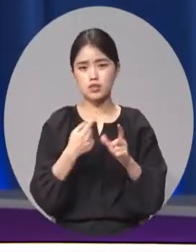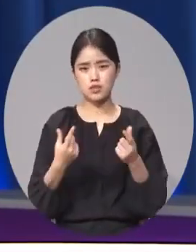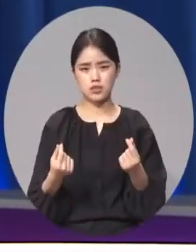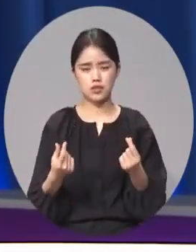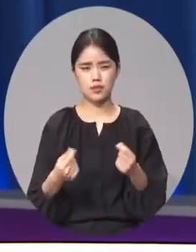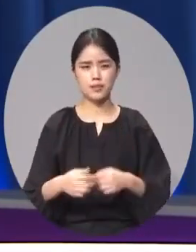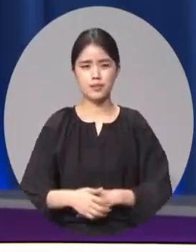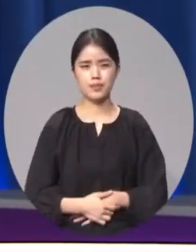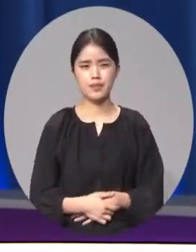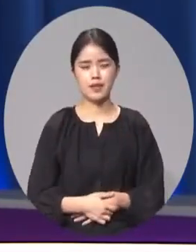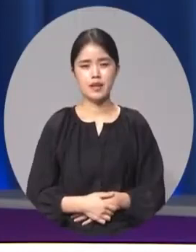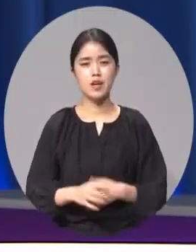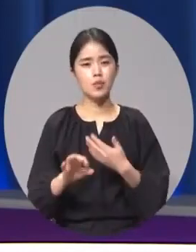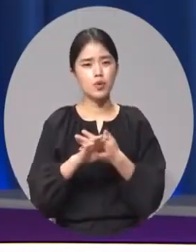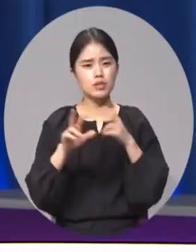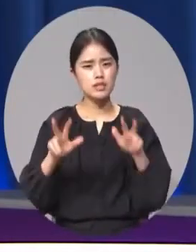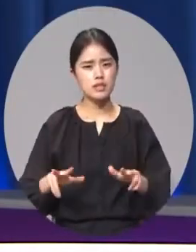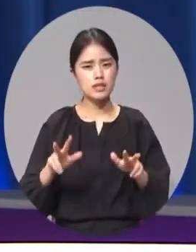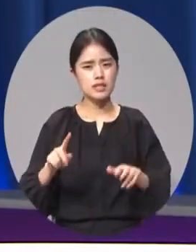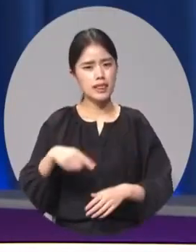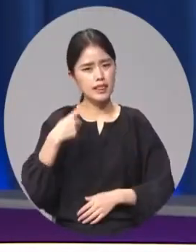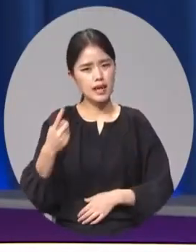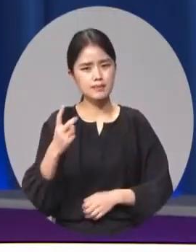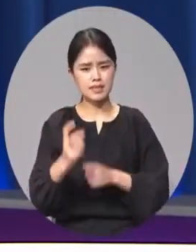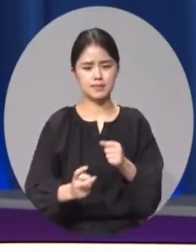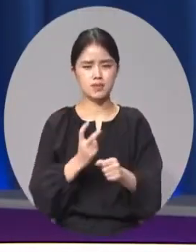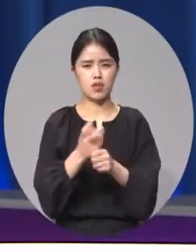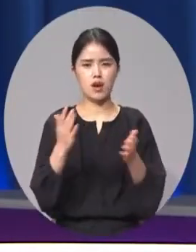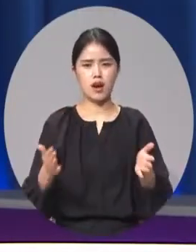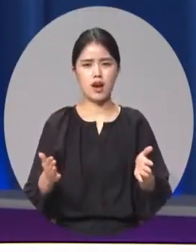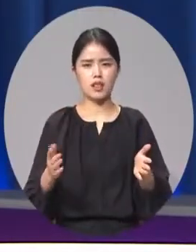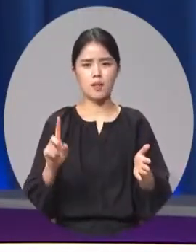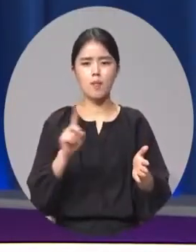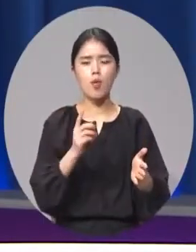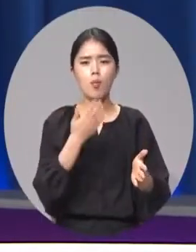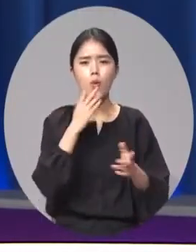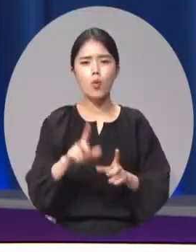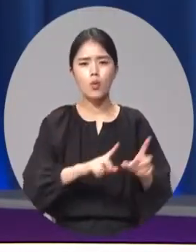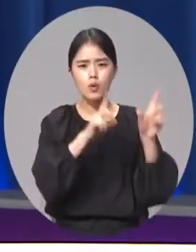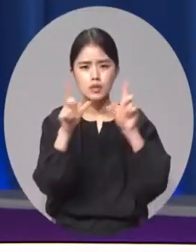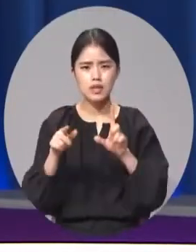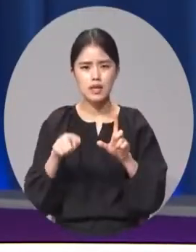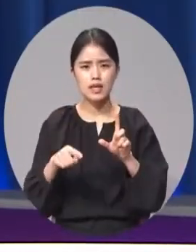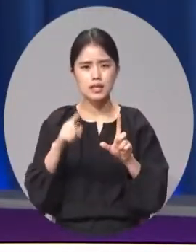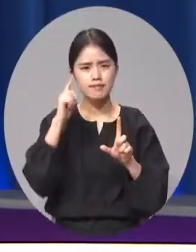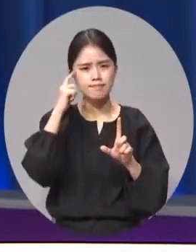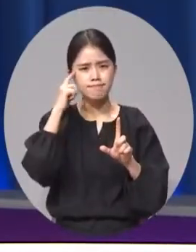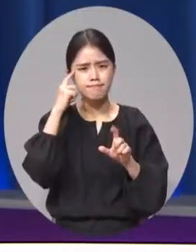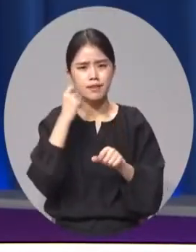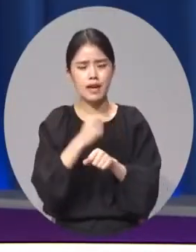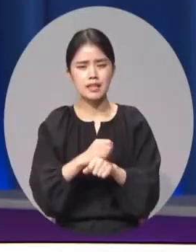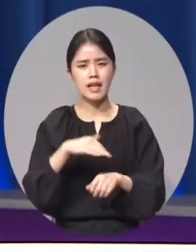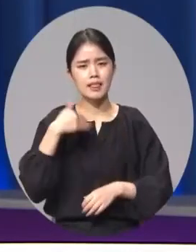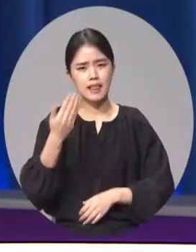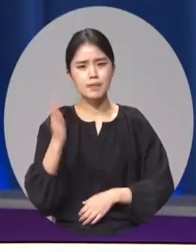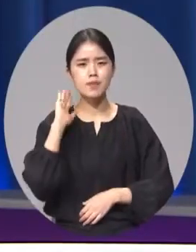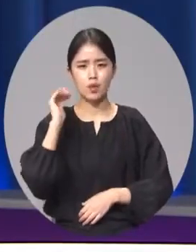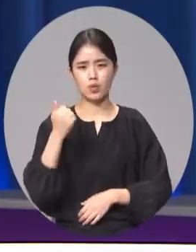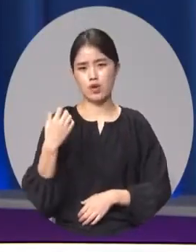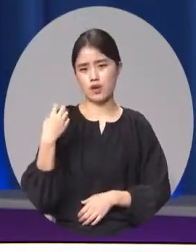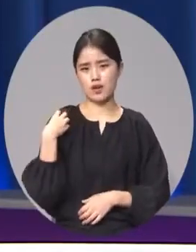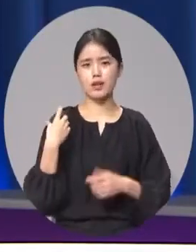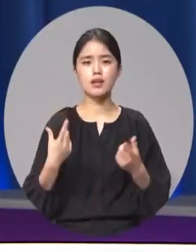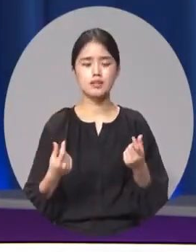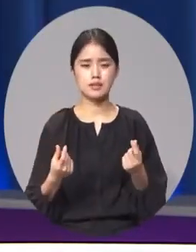그러면 이제는 다음 20 년 먹거리를 찾아야 되는 여파 b 다음 대통령 깔립니다 로 있습니다 그러니까